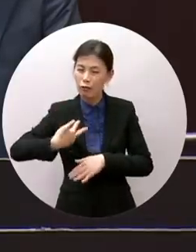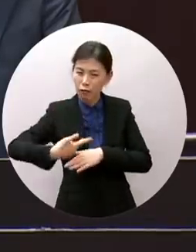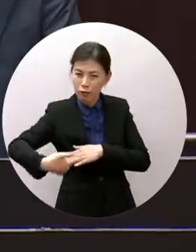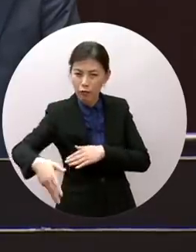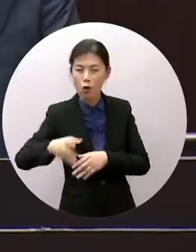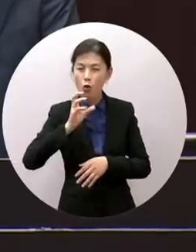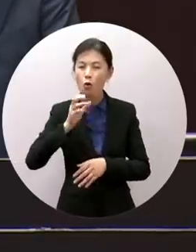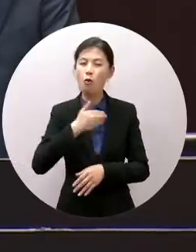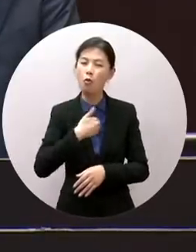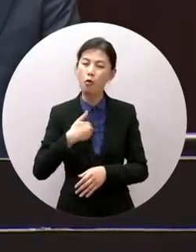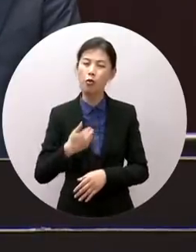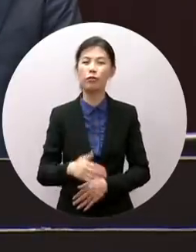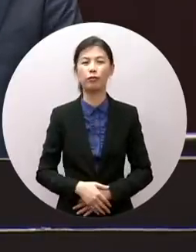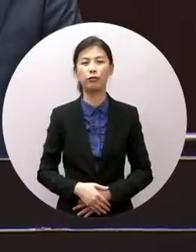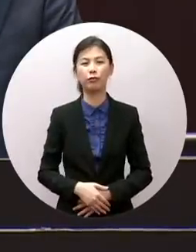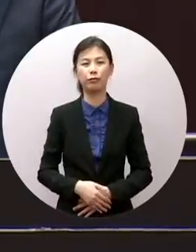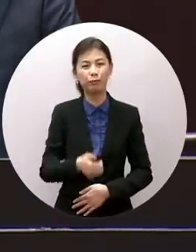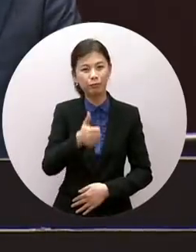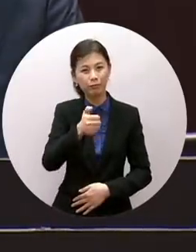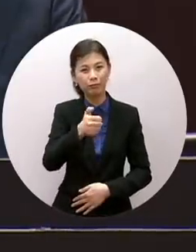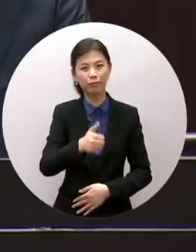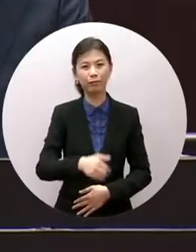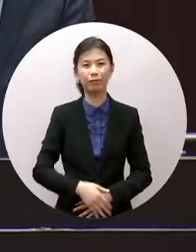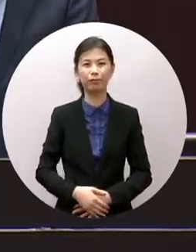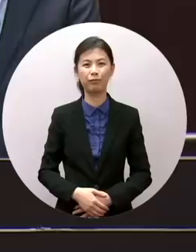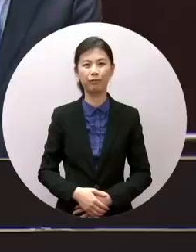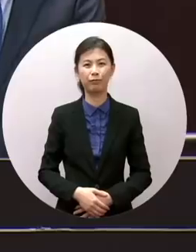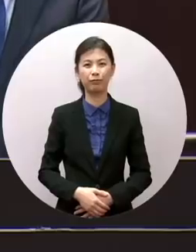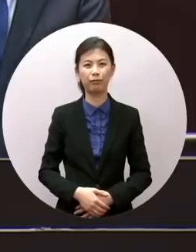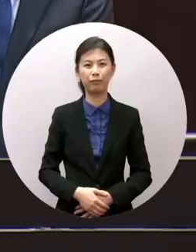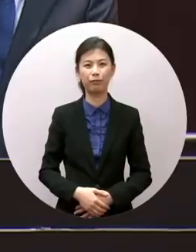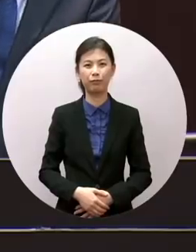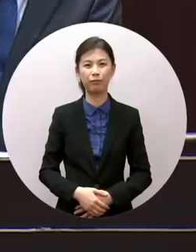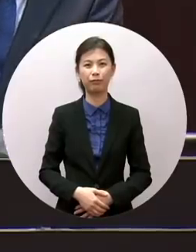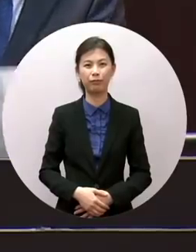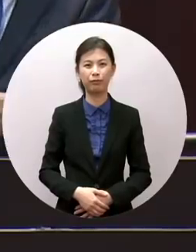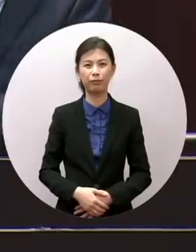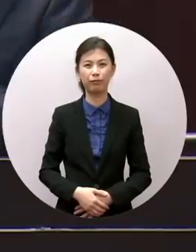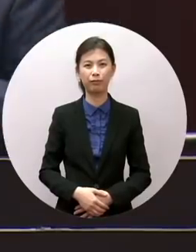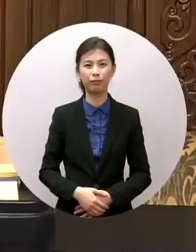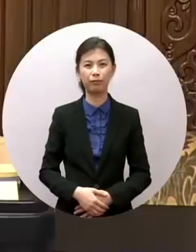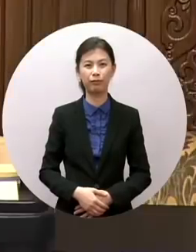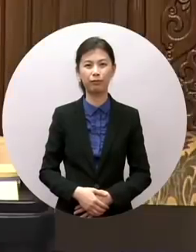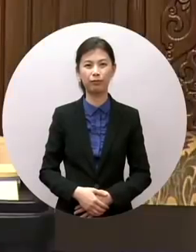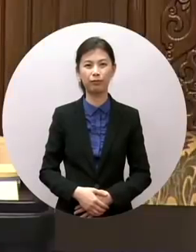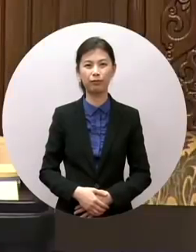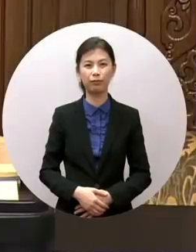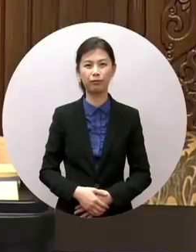嘛，甲院长拜托。 好， 好，谢谢， 好，感谢。